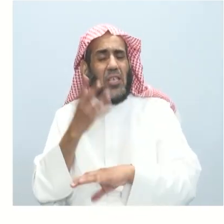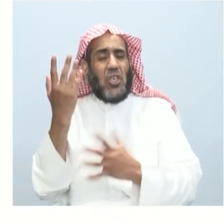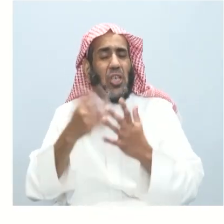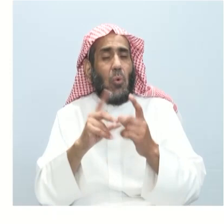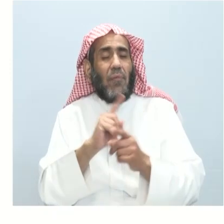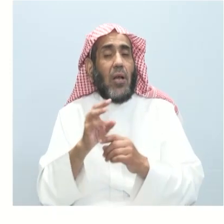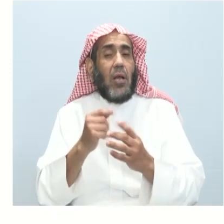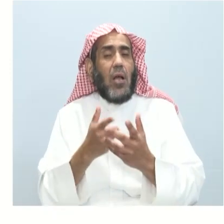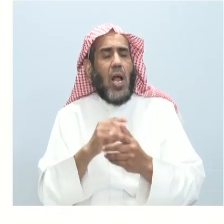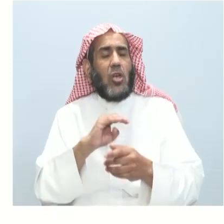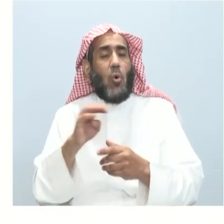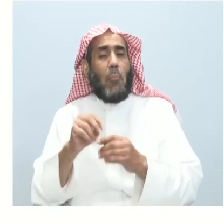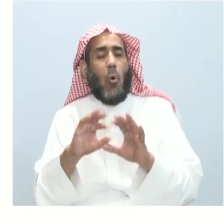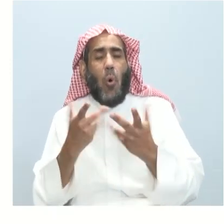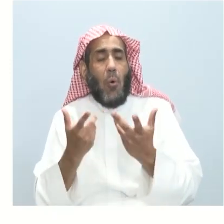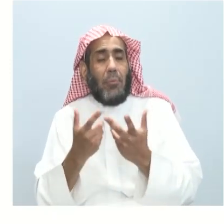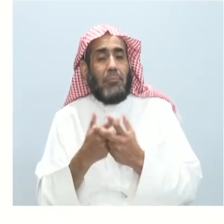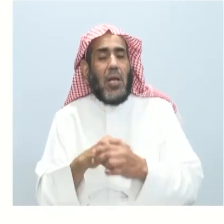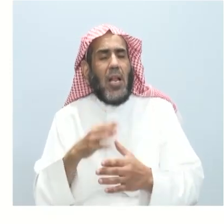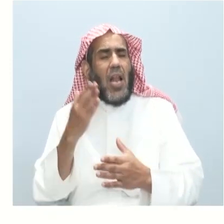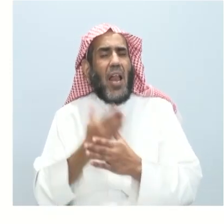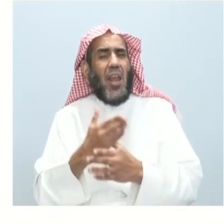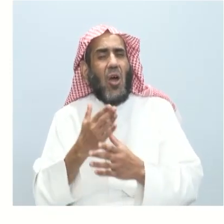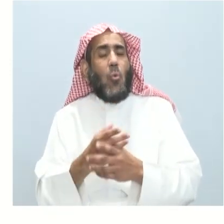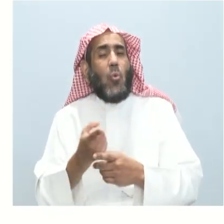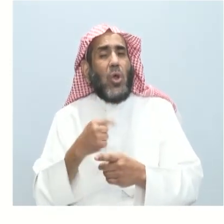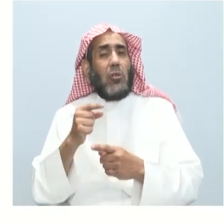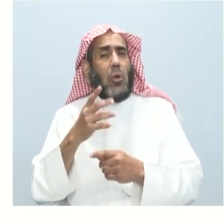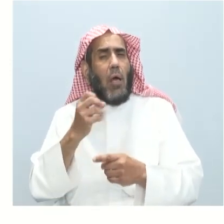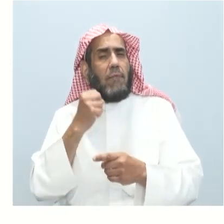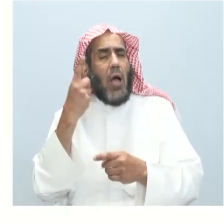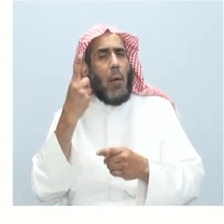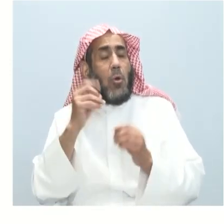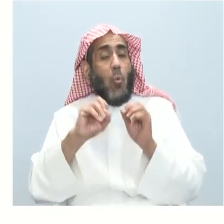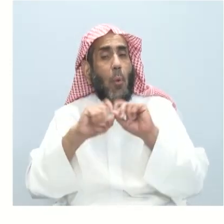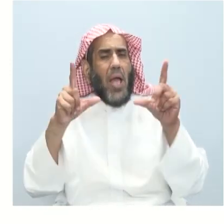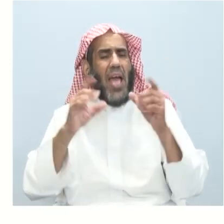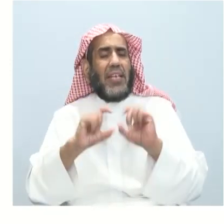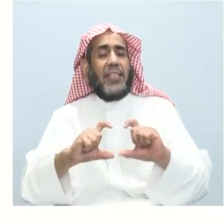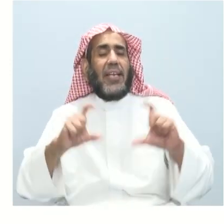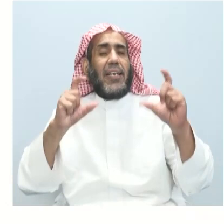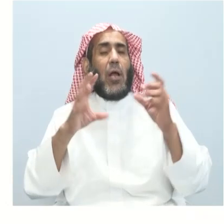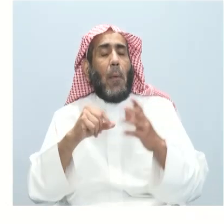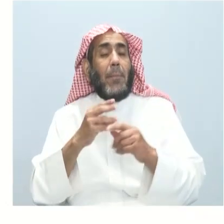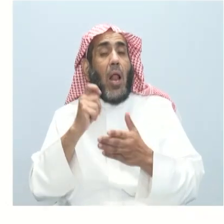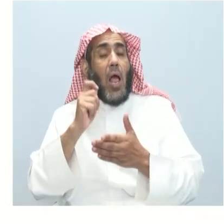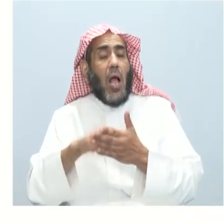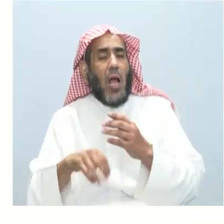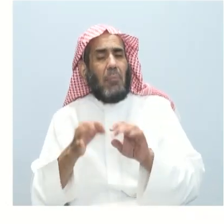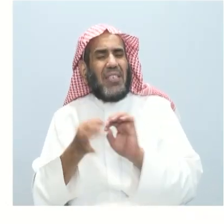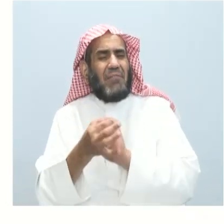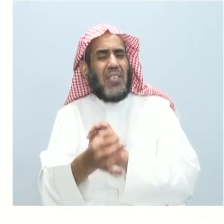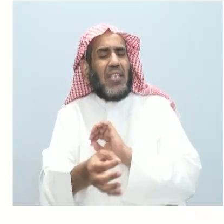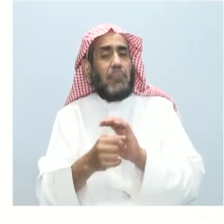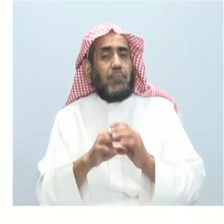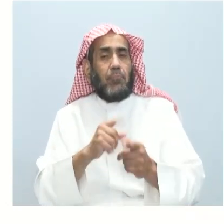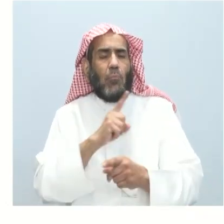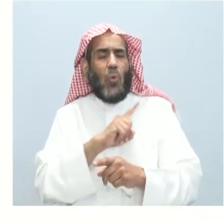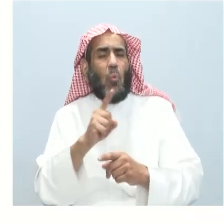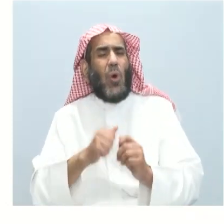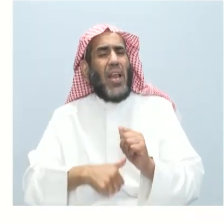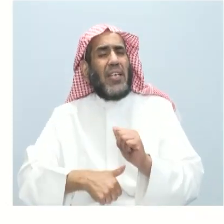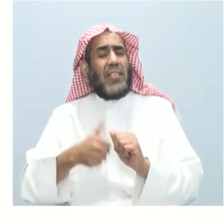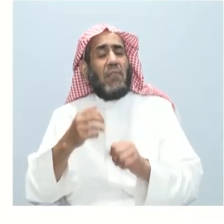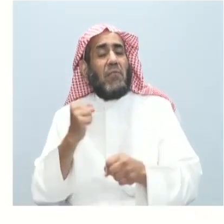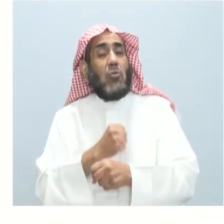والفقه الجواب ما هو لانه يحتاج الى فهم وبيان الدليل من الاحكام التفصيليه ولا يستطيع